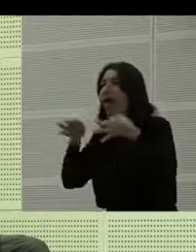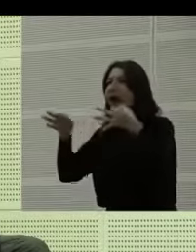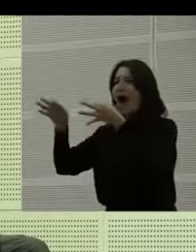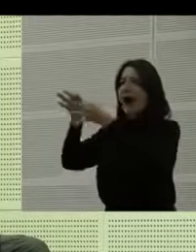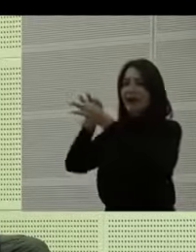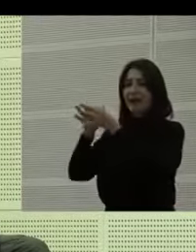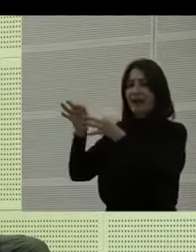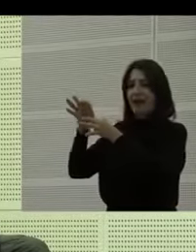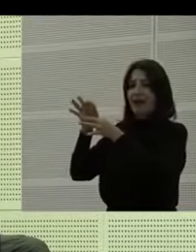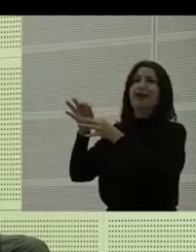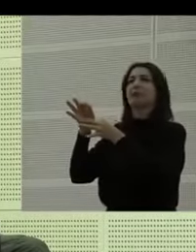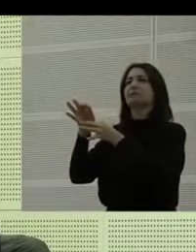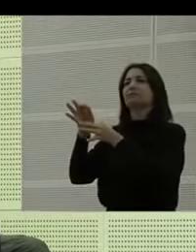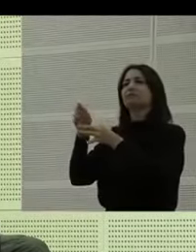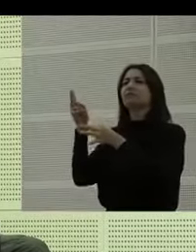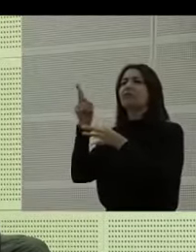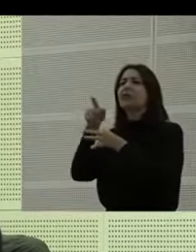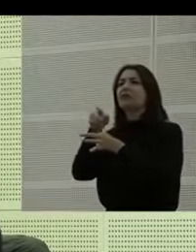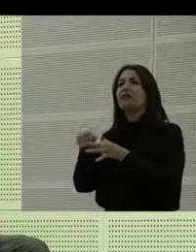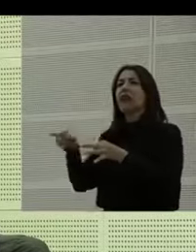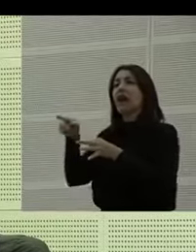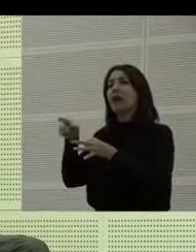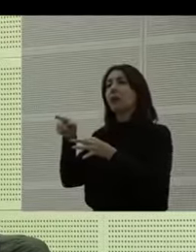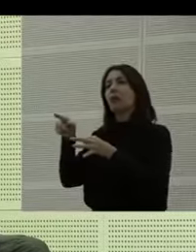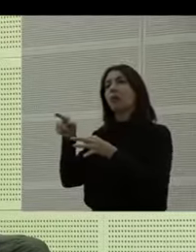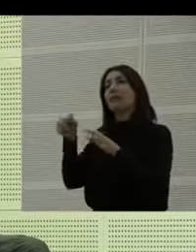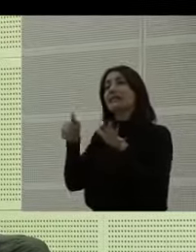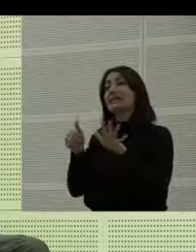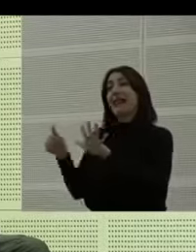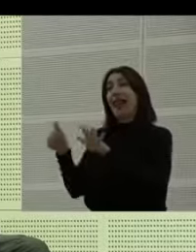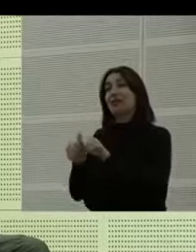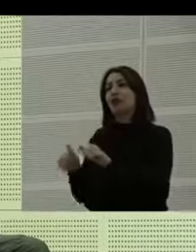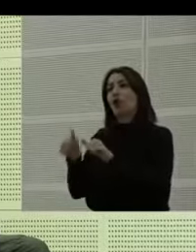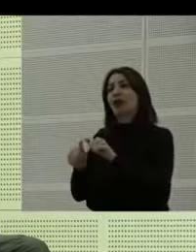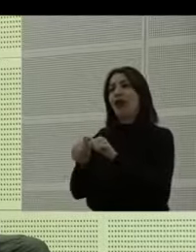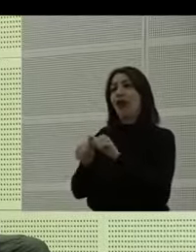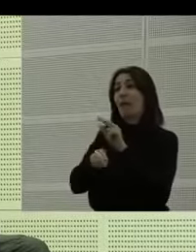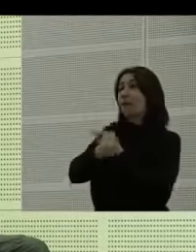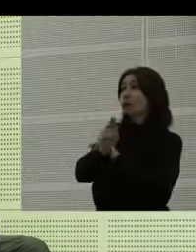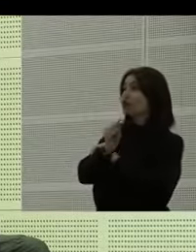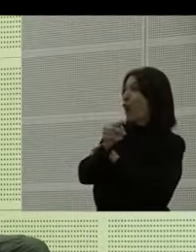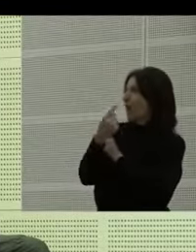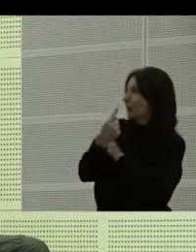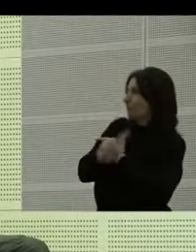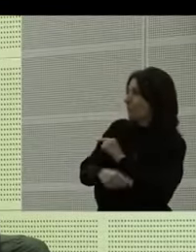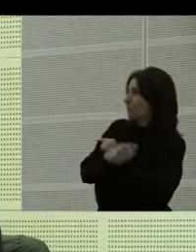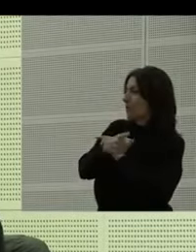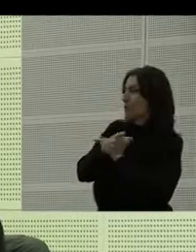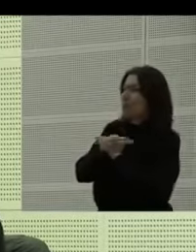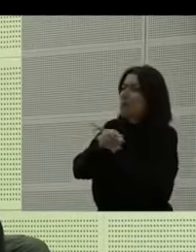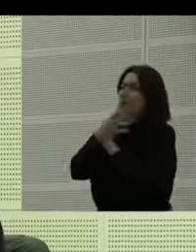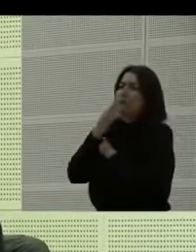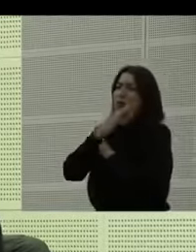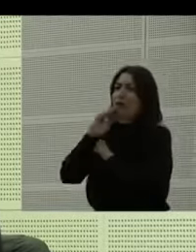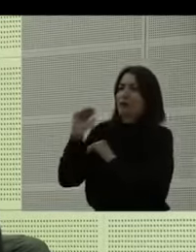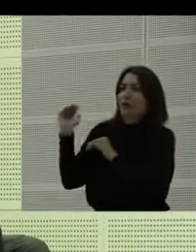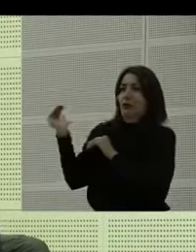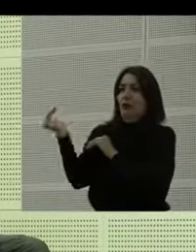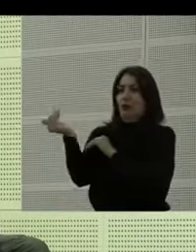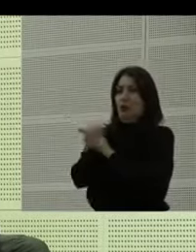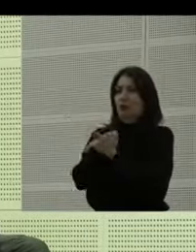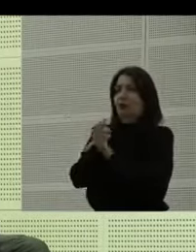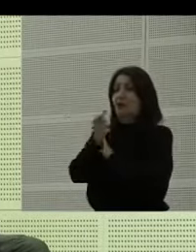Erano sei belle fanciulle, ma la più giovane era la più bella di tutte, e anche lei non aveva